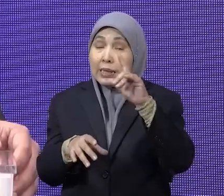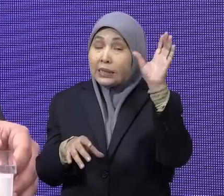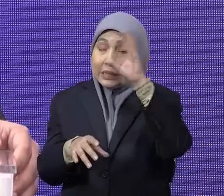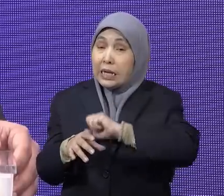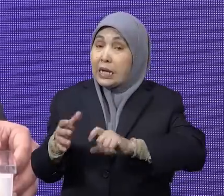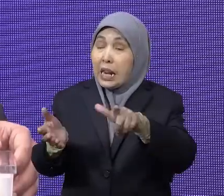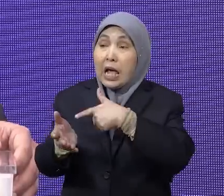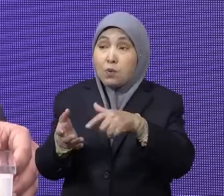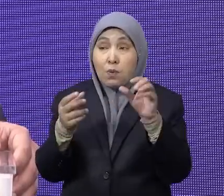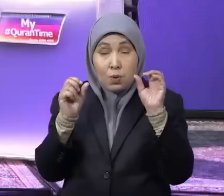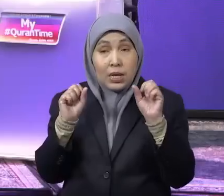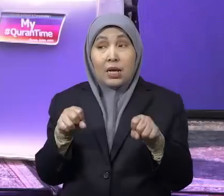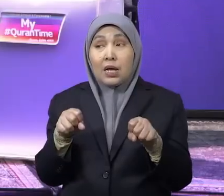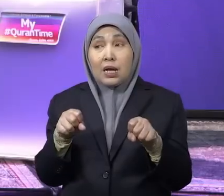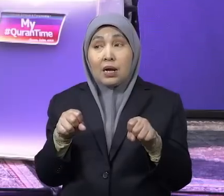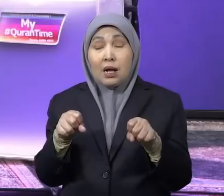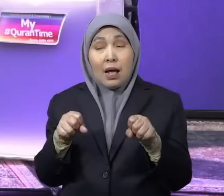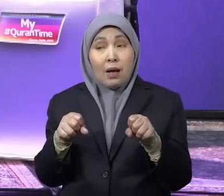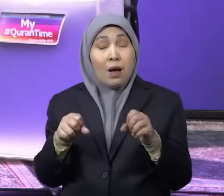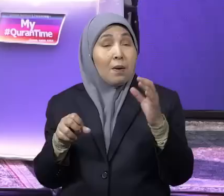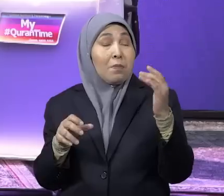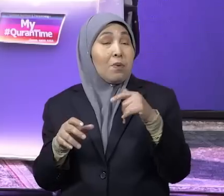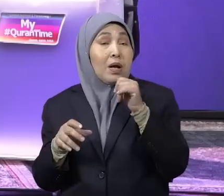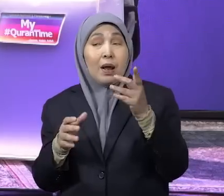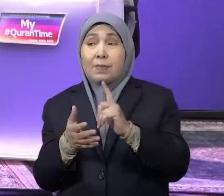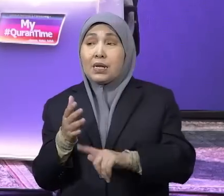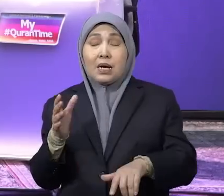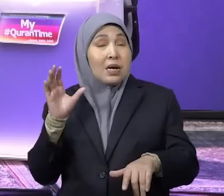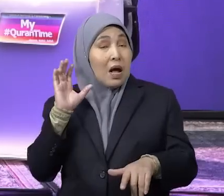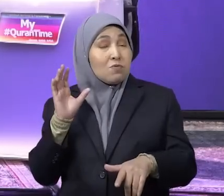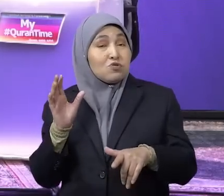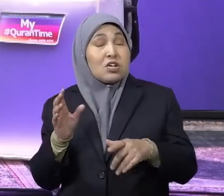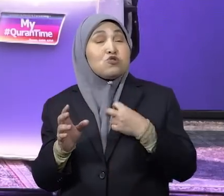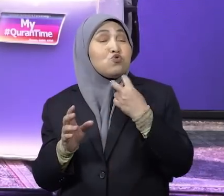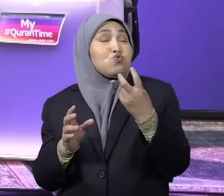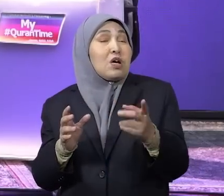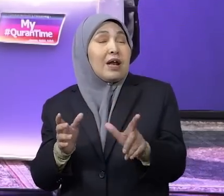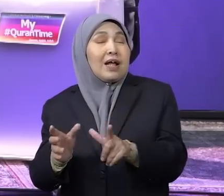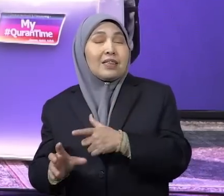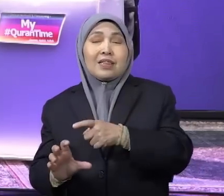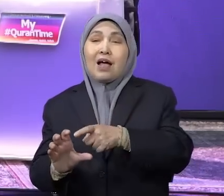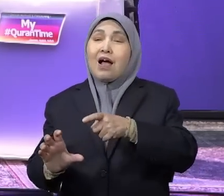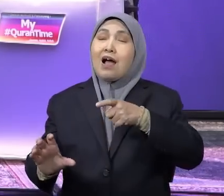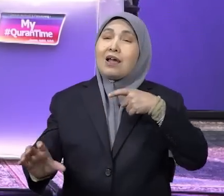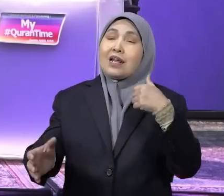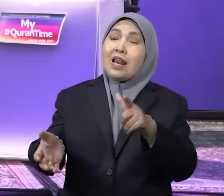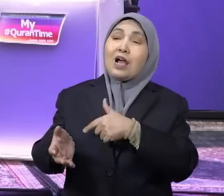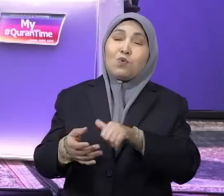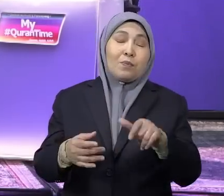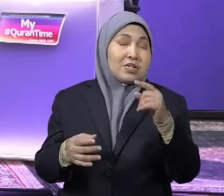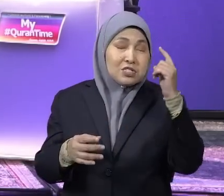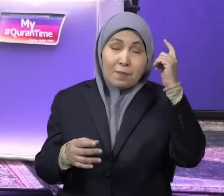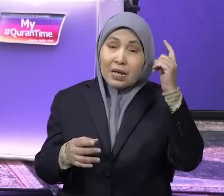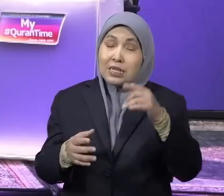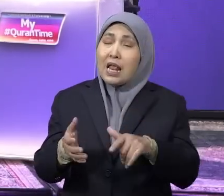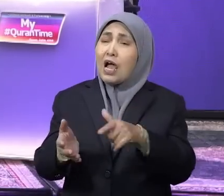agak-agak, boleh ke tidak Ustaz? Oh, boleh. Bukan apa Ustaz. Dengar Ustaz tarik lagu tadi punya sedap, ayat 47 tadi. Agak-agak penonton yang di